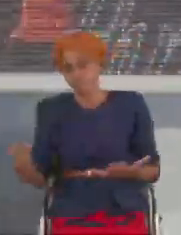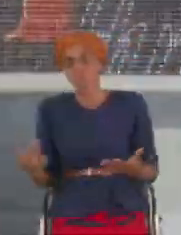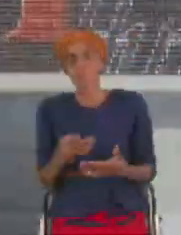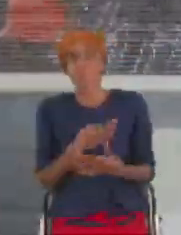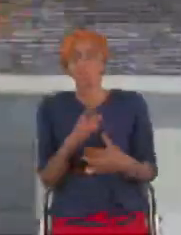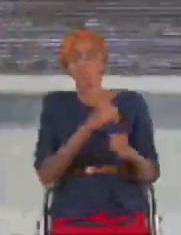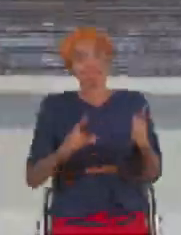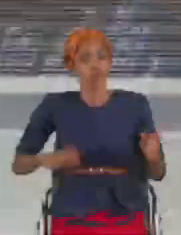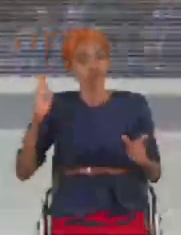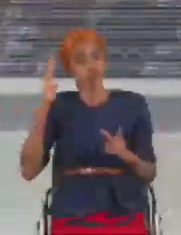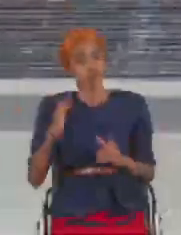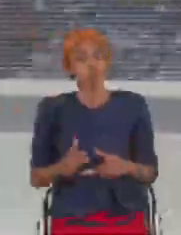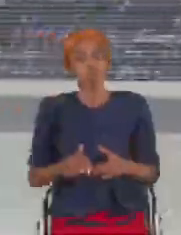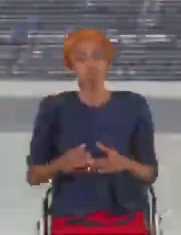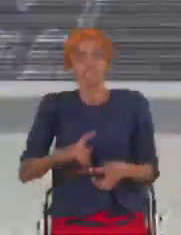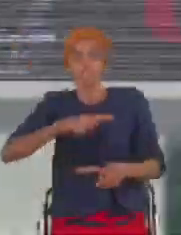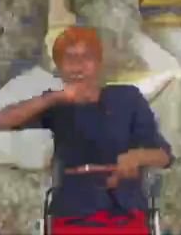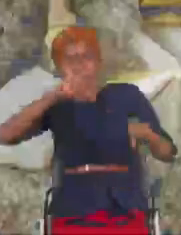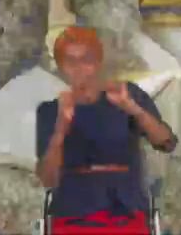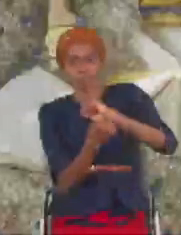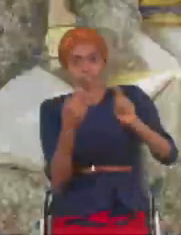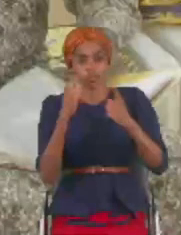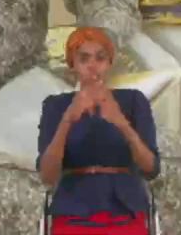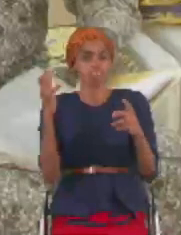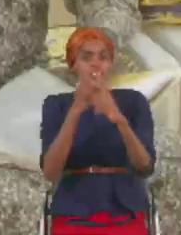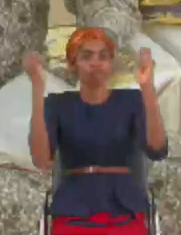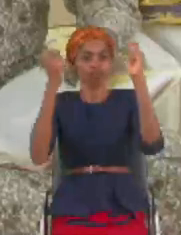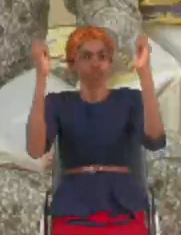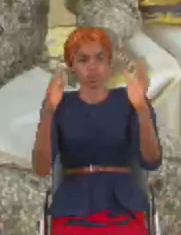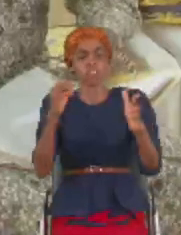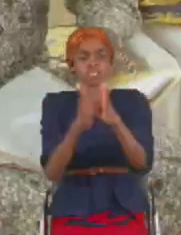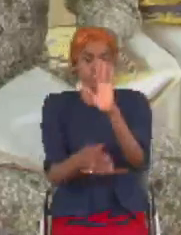le seigneur va te transformer en victorieux